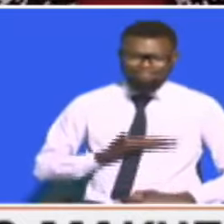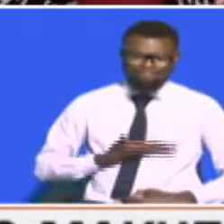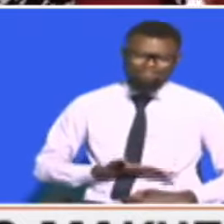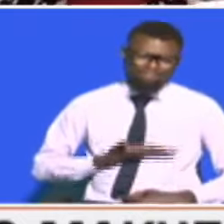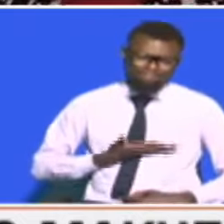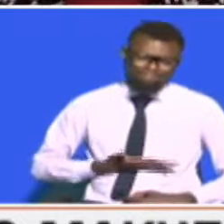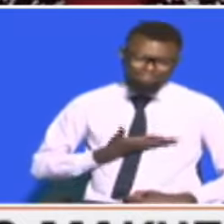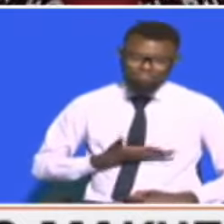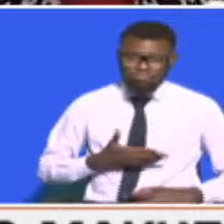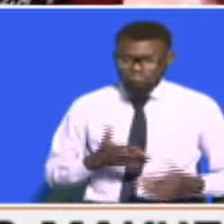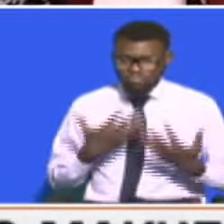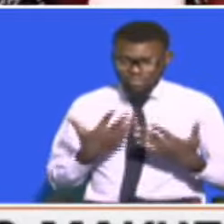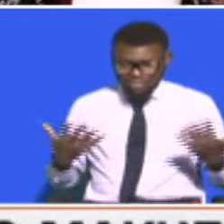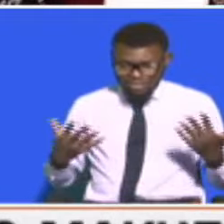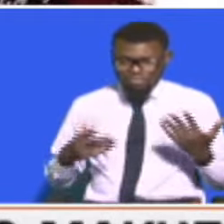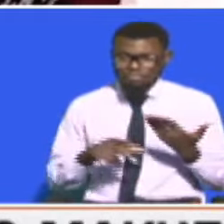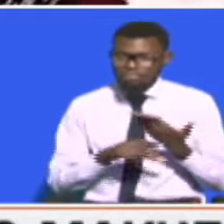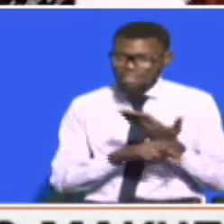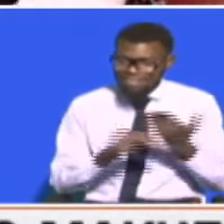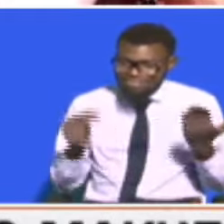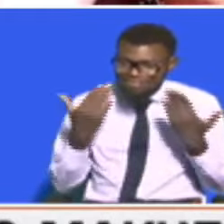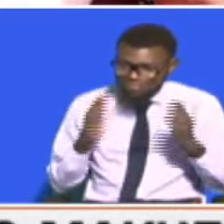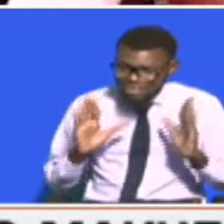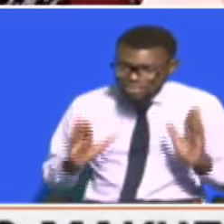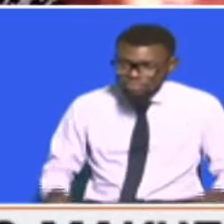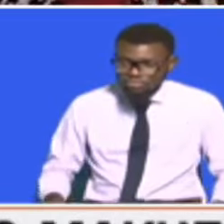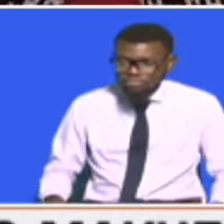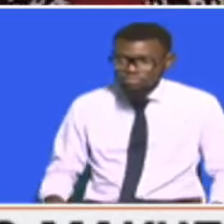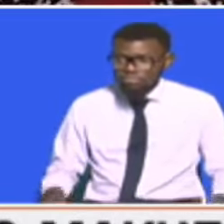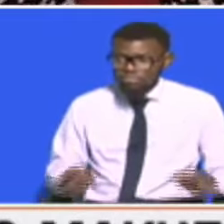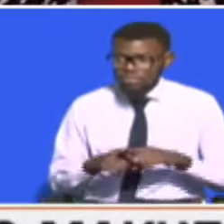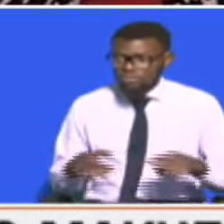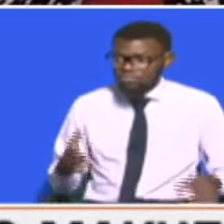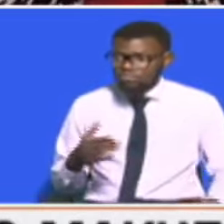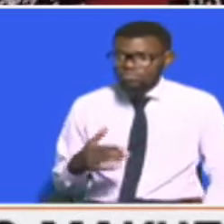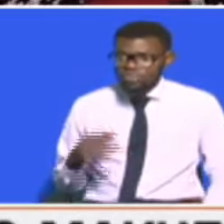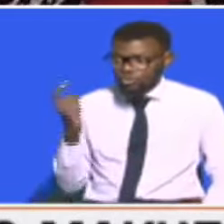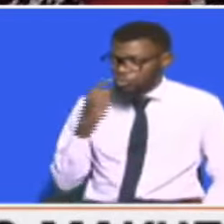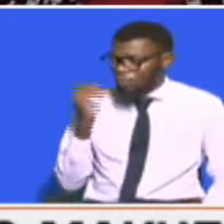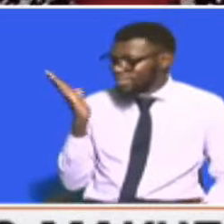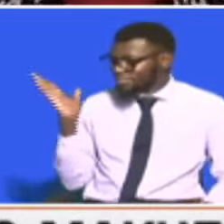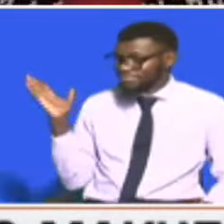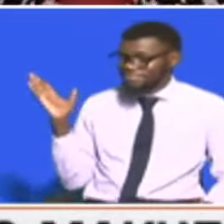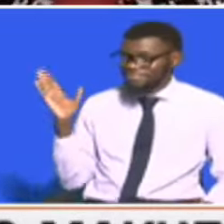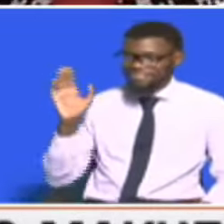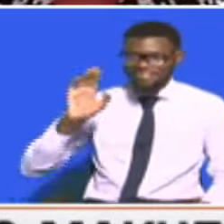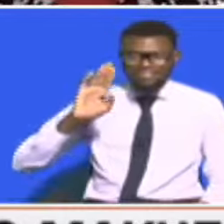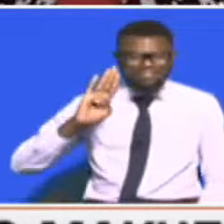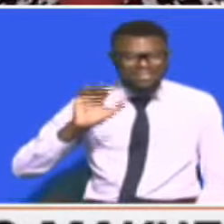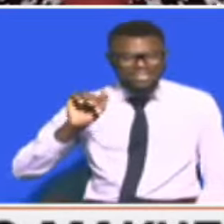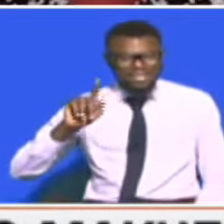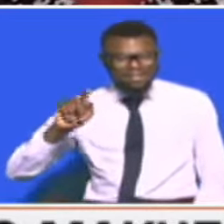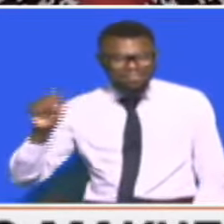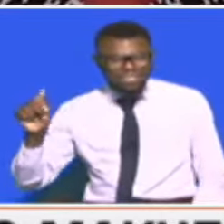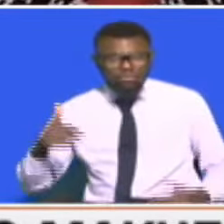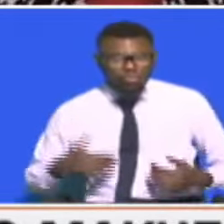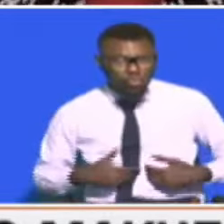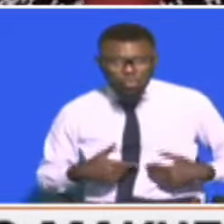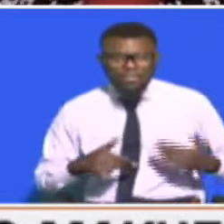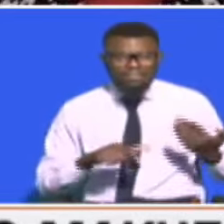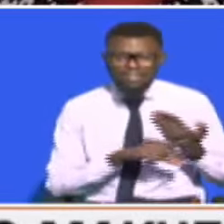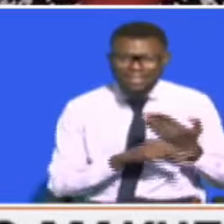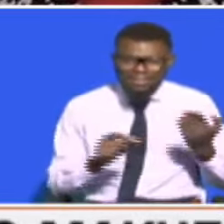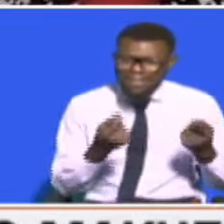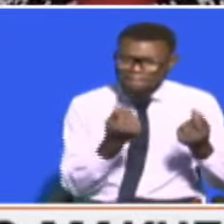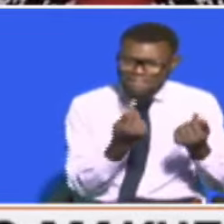Mali iliweza kuibiwa na ukiangalia kama hii duka la bata, vijana walipora na wakabeba mali ya